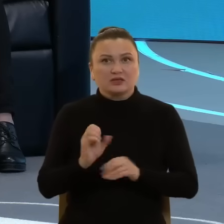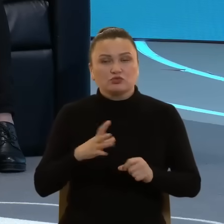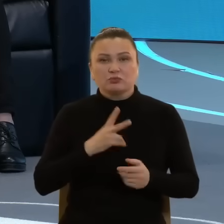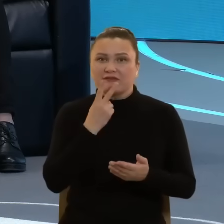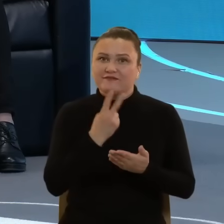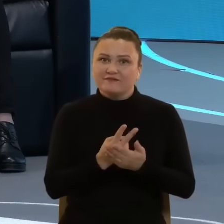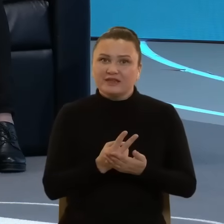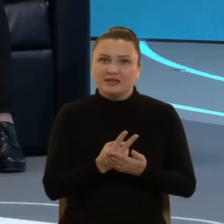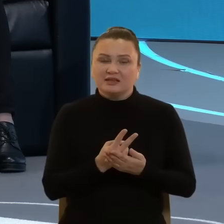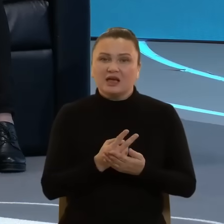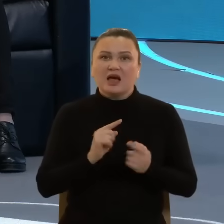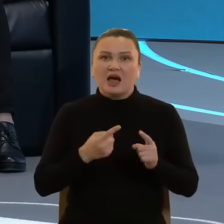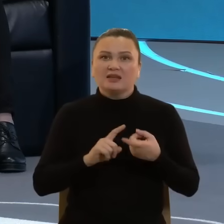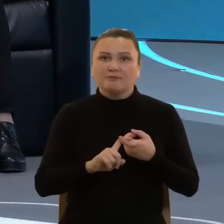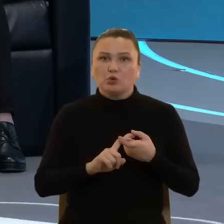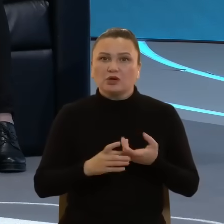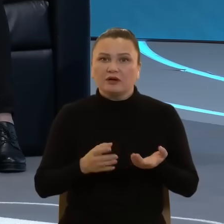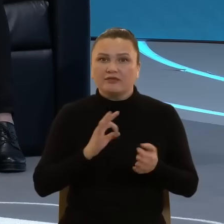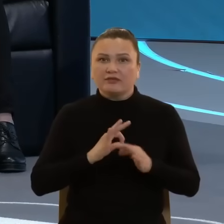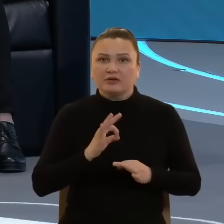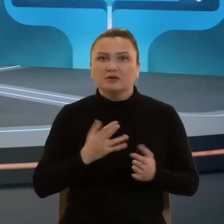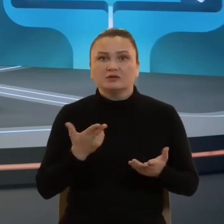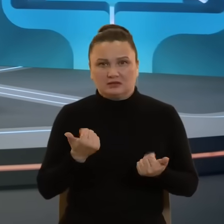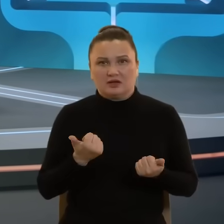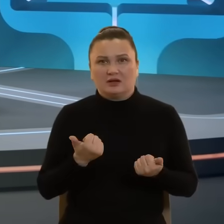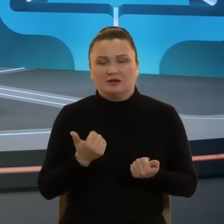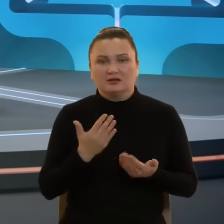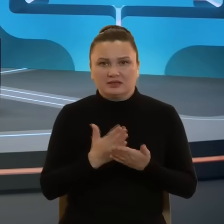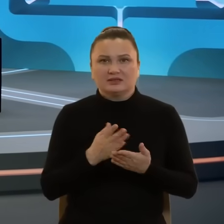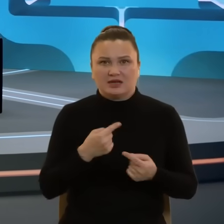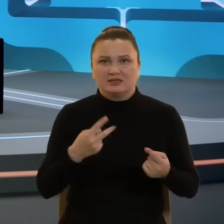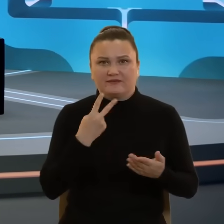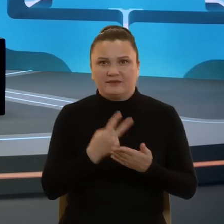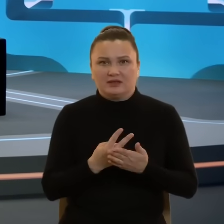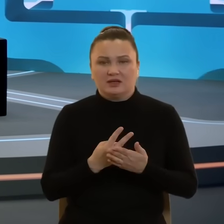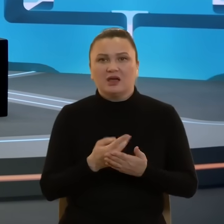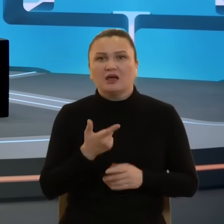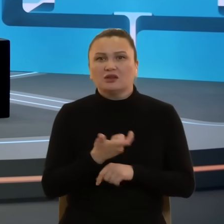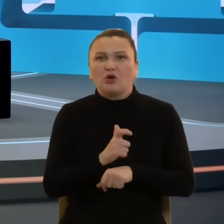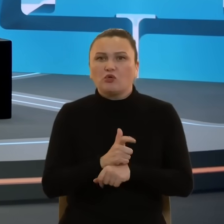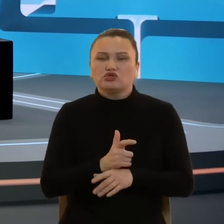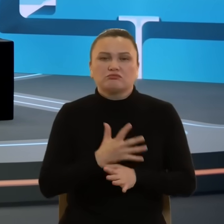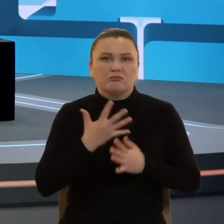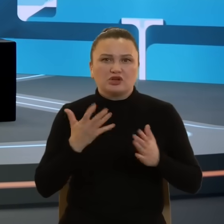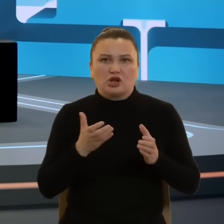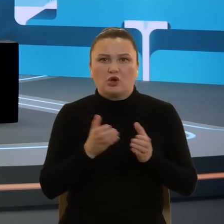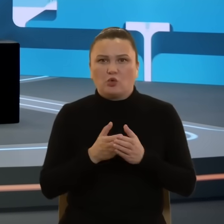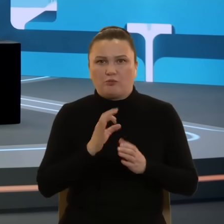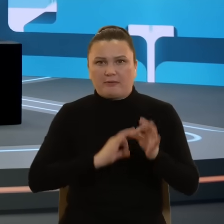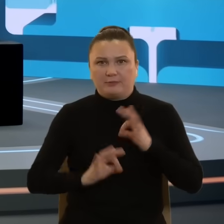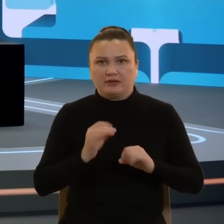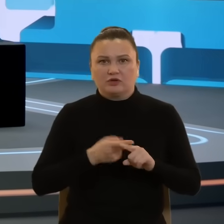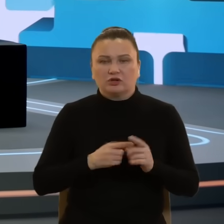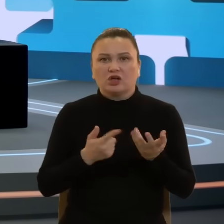виды антибиотиков. Расскажите, да, про это. Да, конечно. В общем-то, антибактериальные препараты – это очень большая группа препаратов,